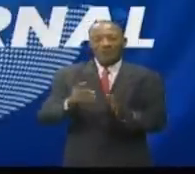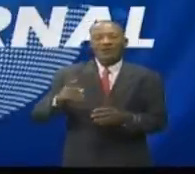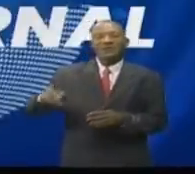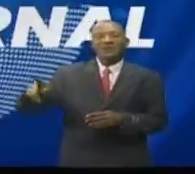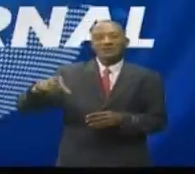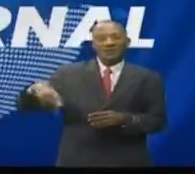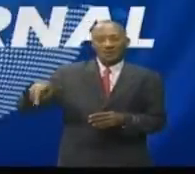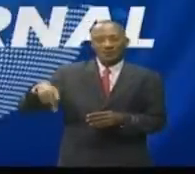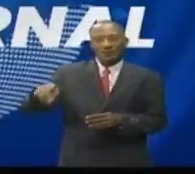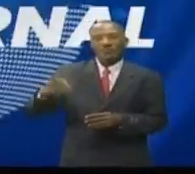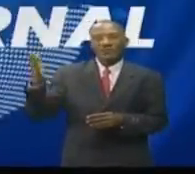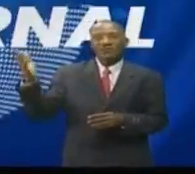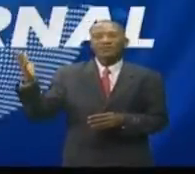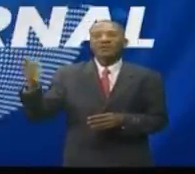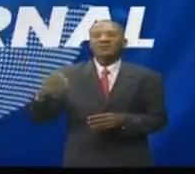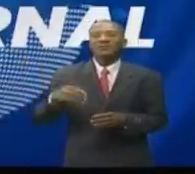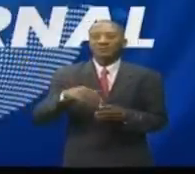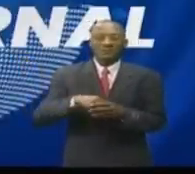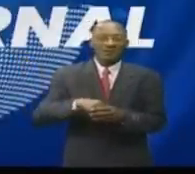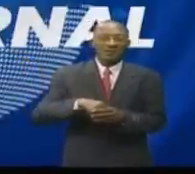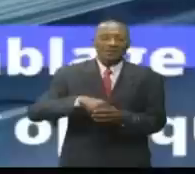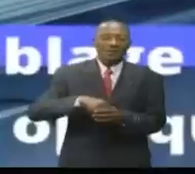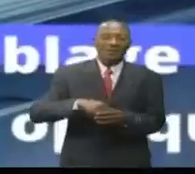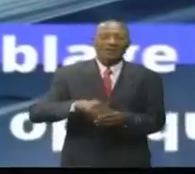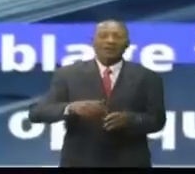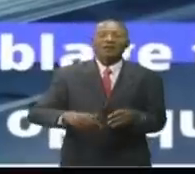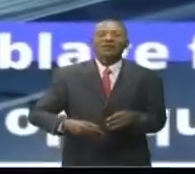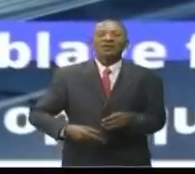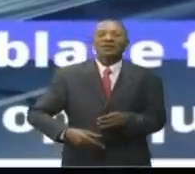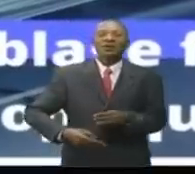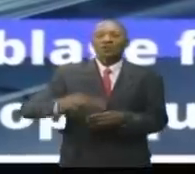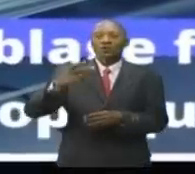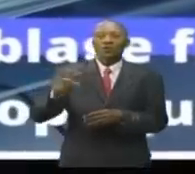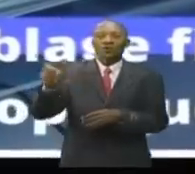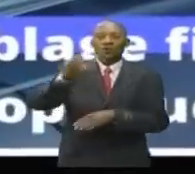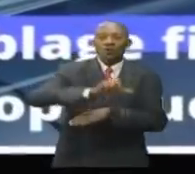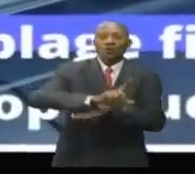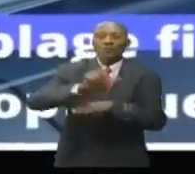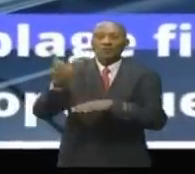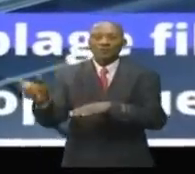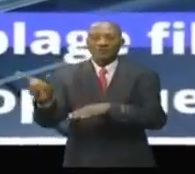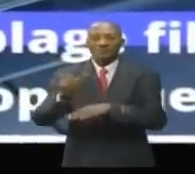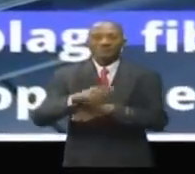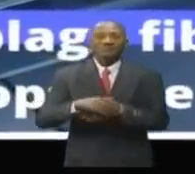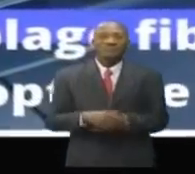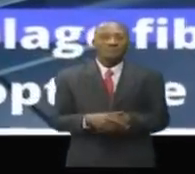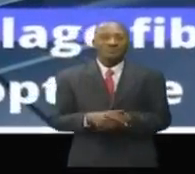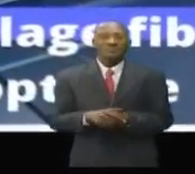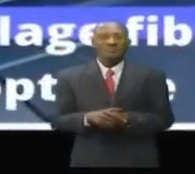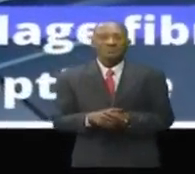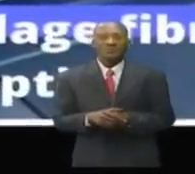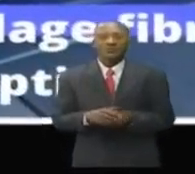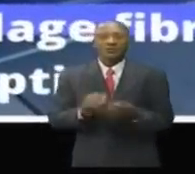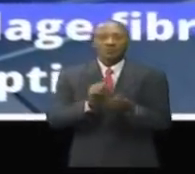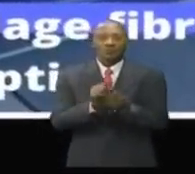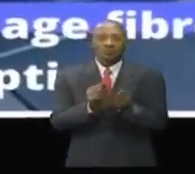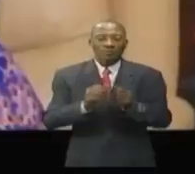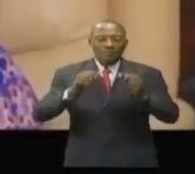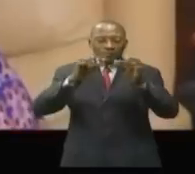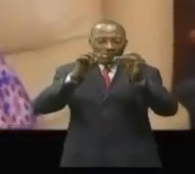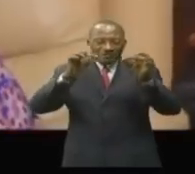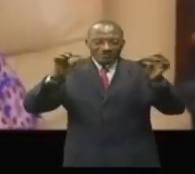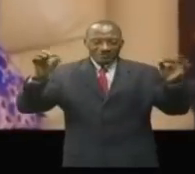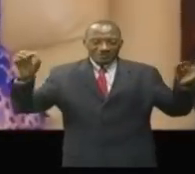qualité dans la ville de Kamina. Suivez ce reportage. La question de la fibre optique était sur la table des discussions entre